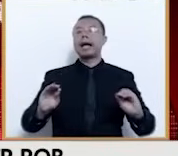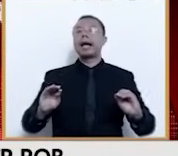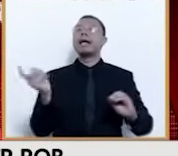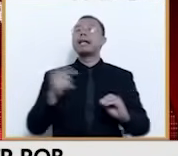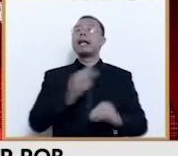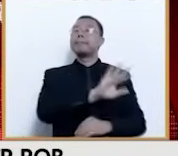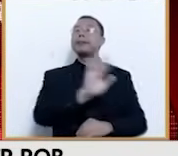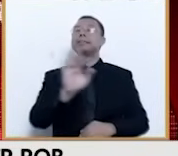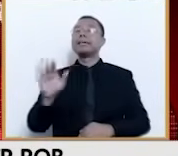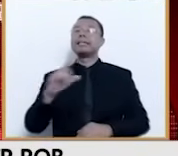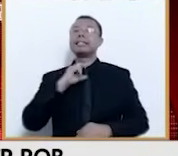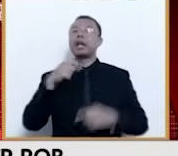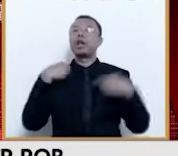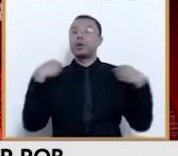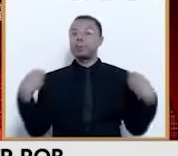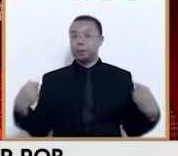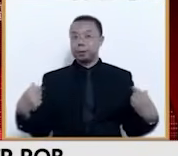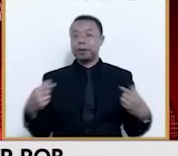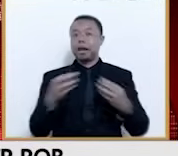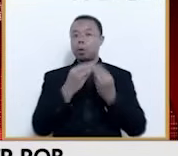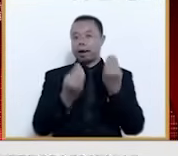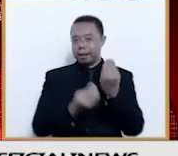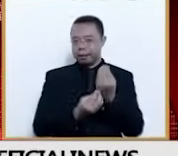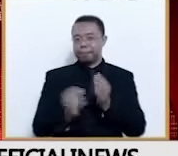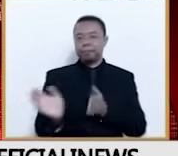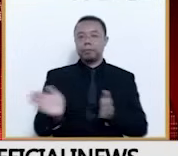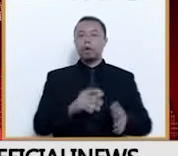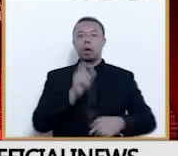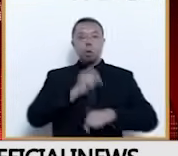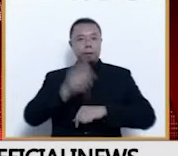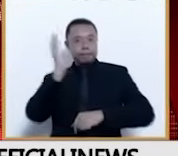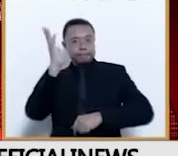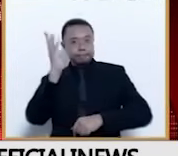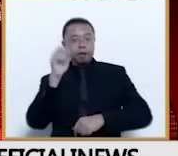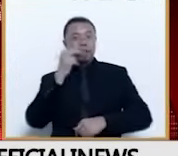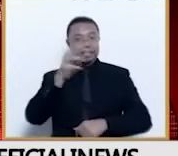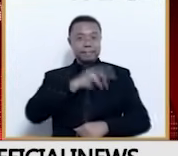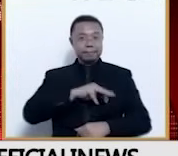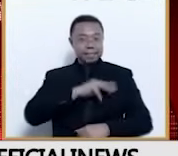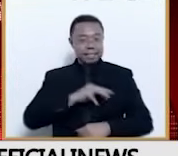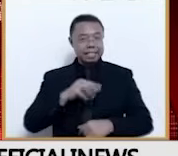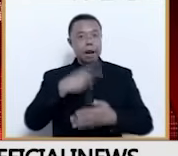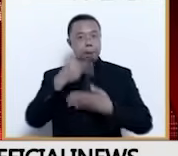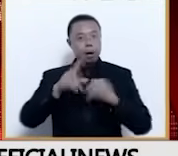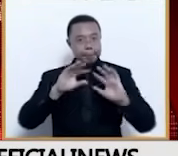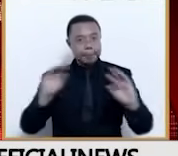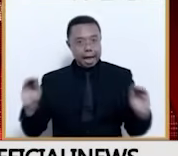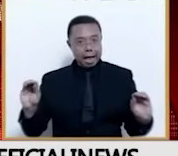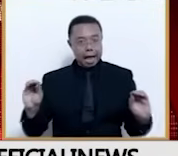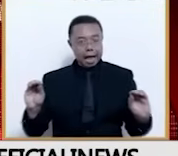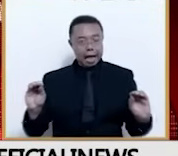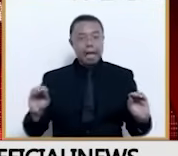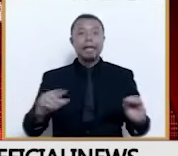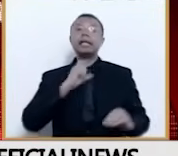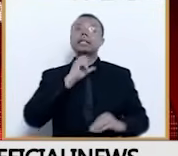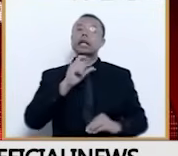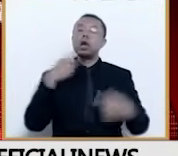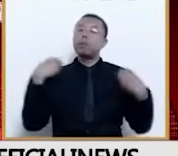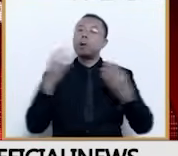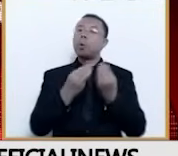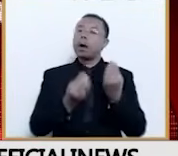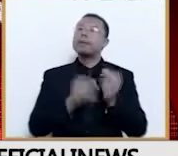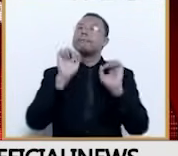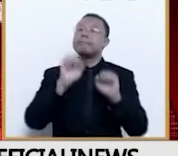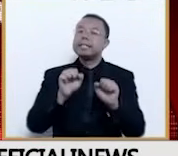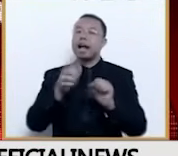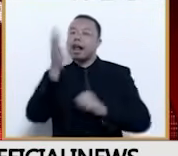dari masing-masing pasangan calon. Dalam penyampaian visi, misi, dan juga program kerja, para pasangan calon dapat